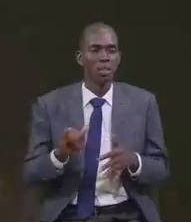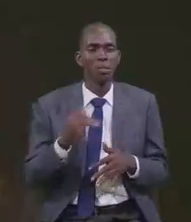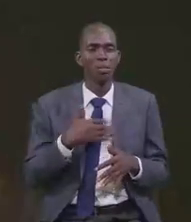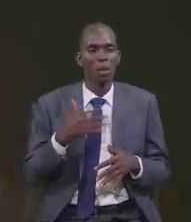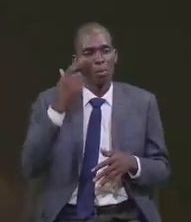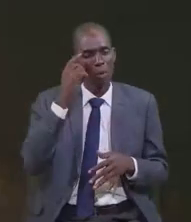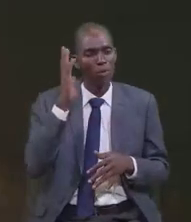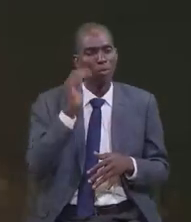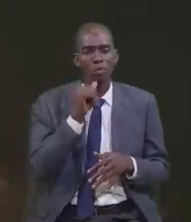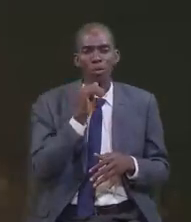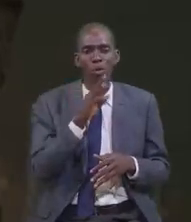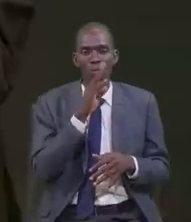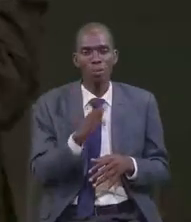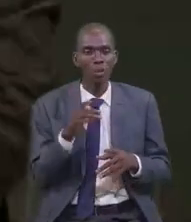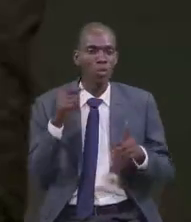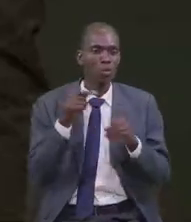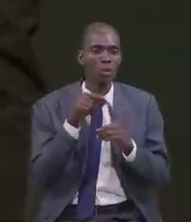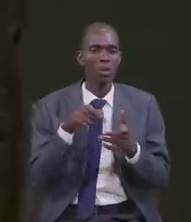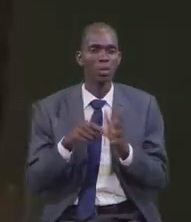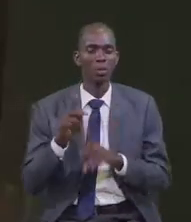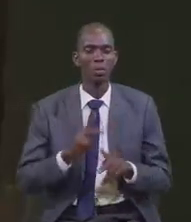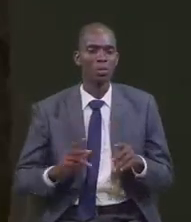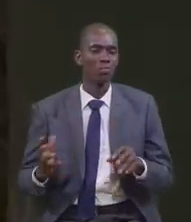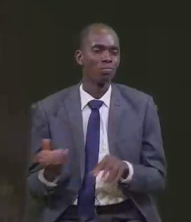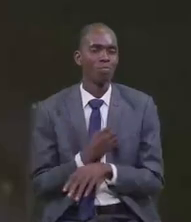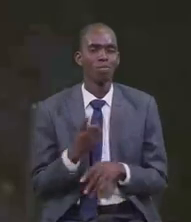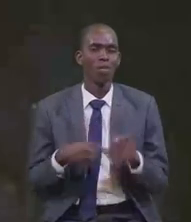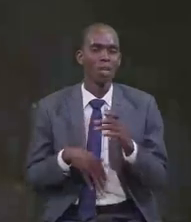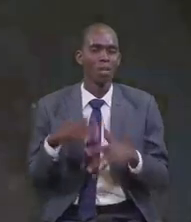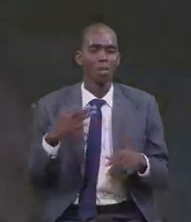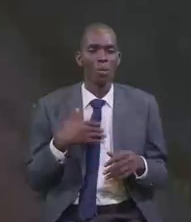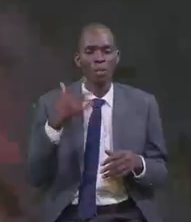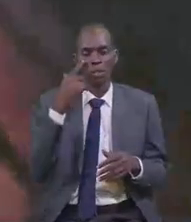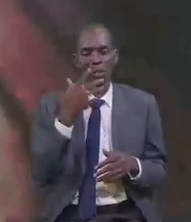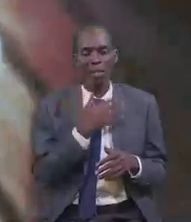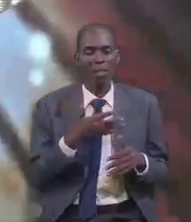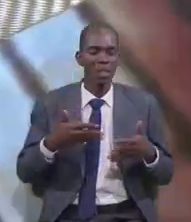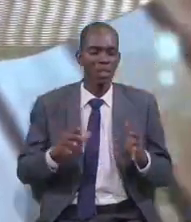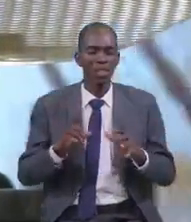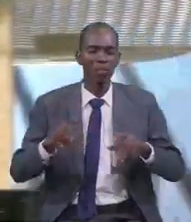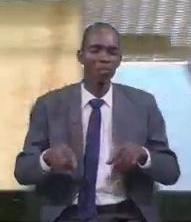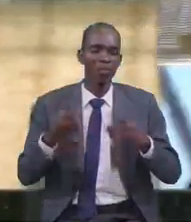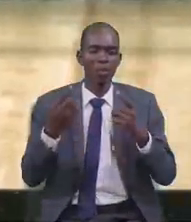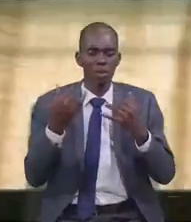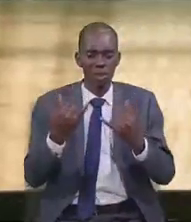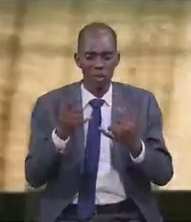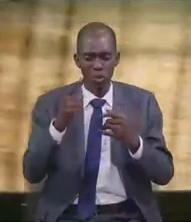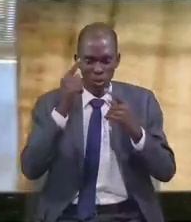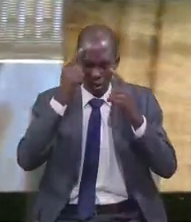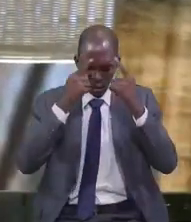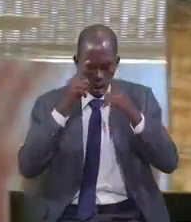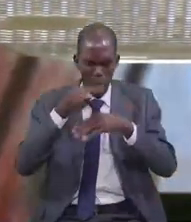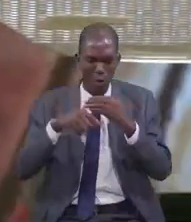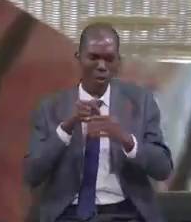chasse-le loin de ma face, qu'il s'en aille. Pensez à vous. Est-ce que vous êtes sauvés? si vous êtes